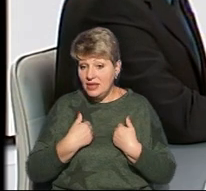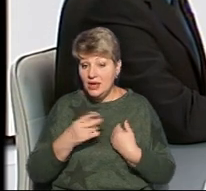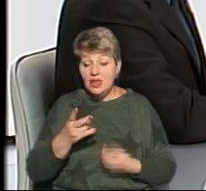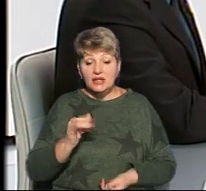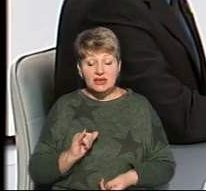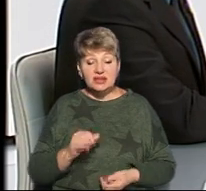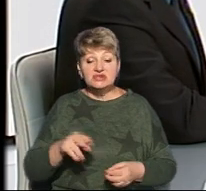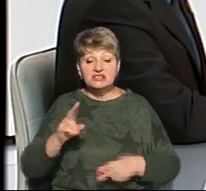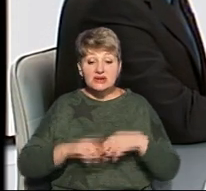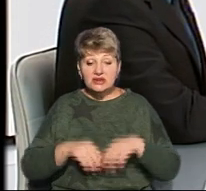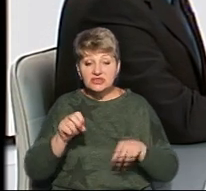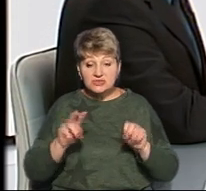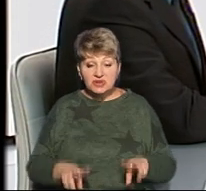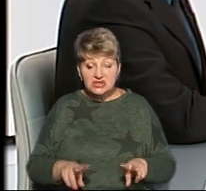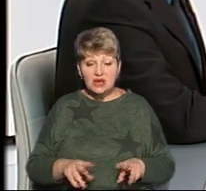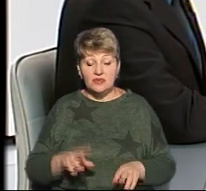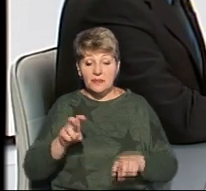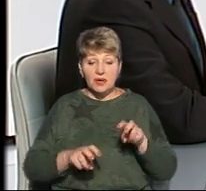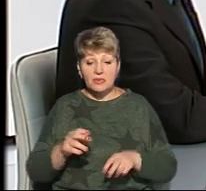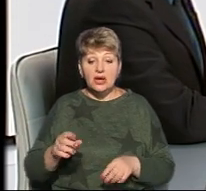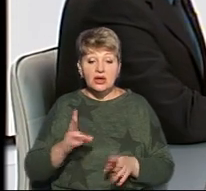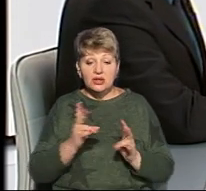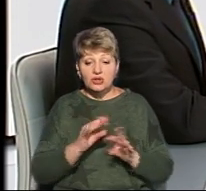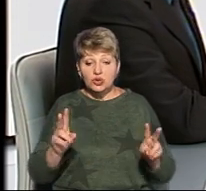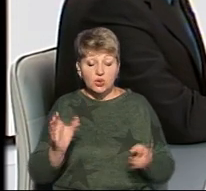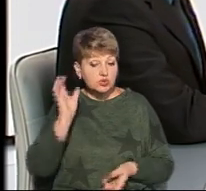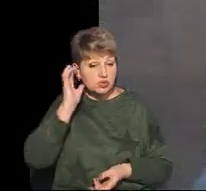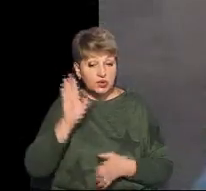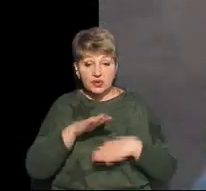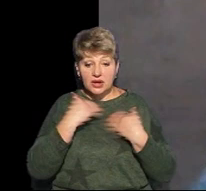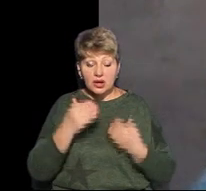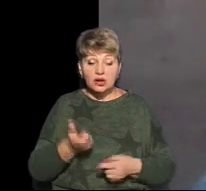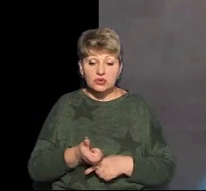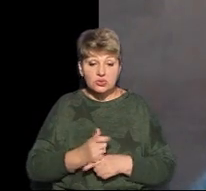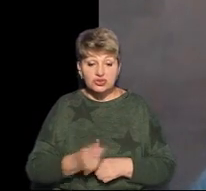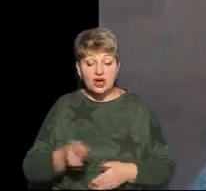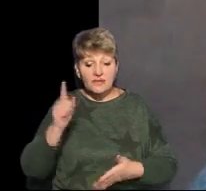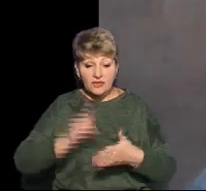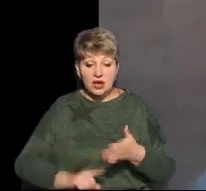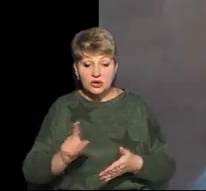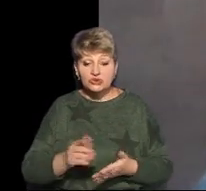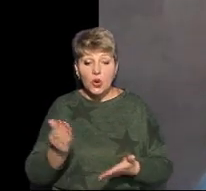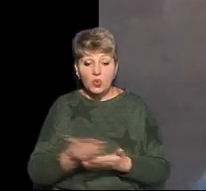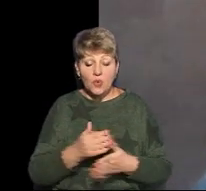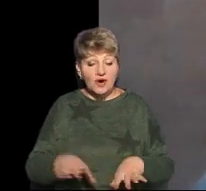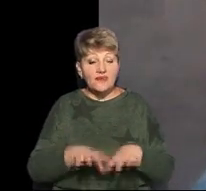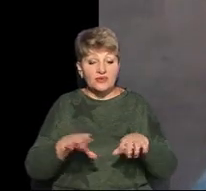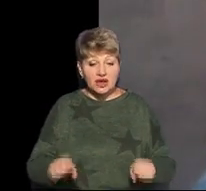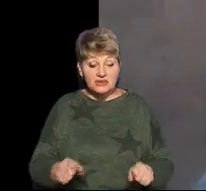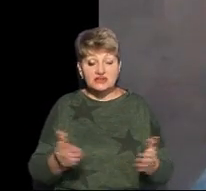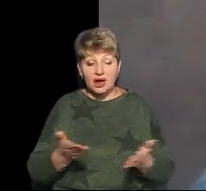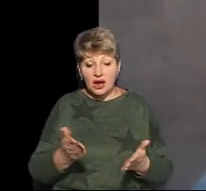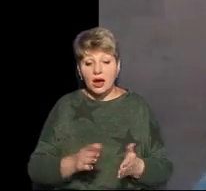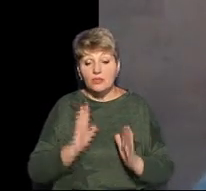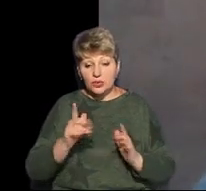спеціалістів нашого підприємства ніхто в Смілі чути не хоче. Дуже надіюся, що міська влада нова, яка прийде вже ось майже